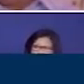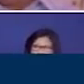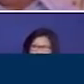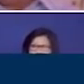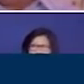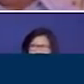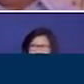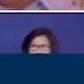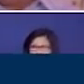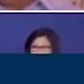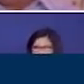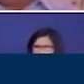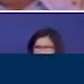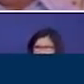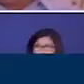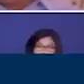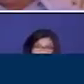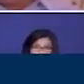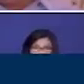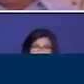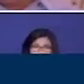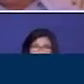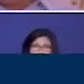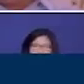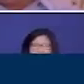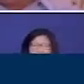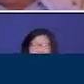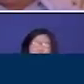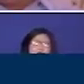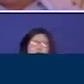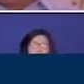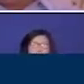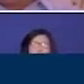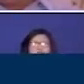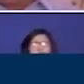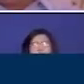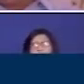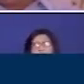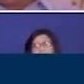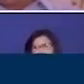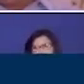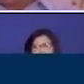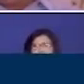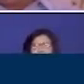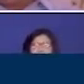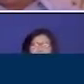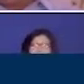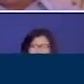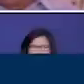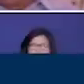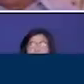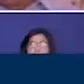tuduhan-tuduhan korupsi yang korupsi yaitu ya menerima THR seluruh DPRD nya